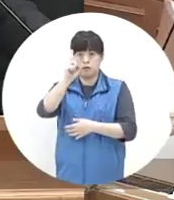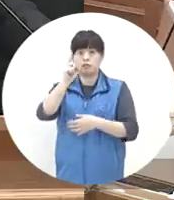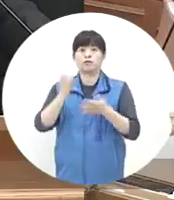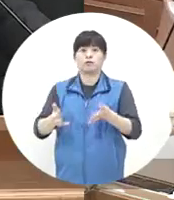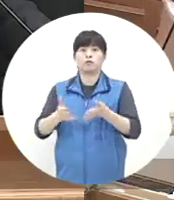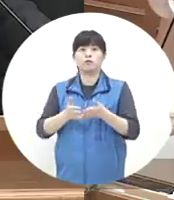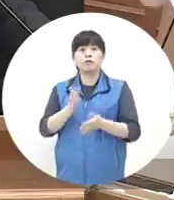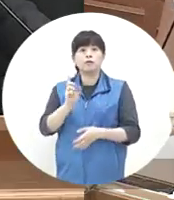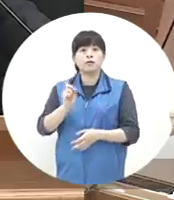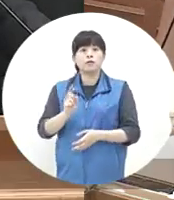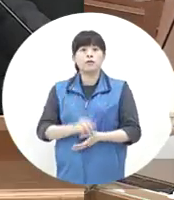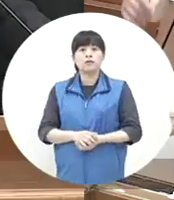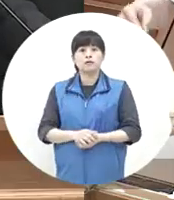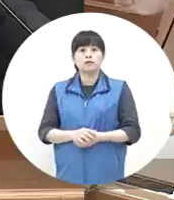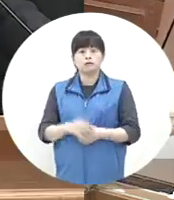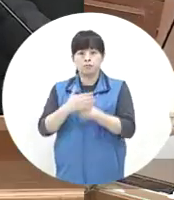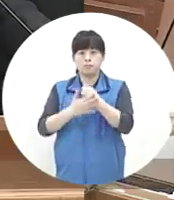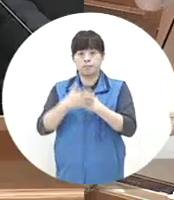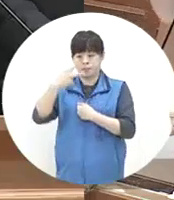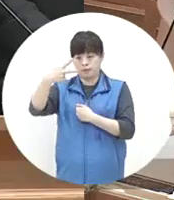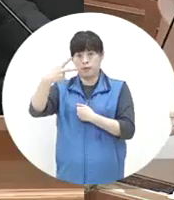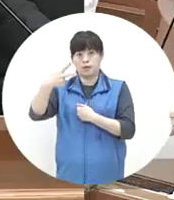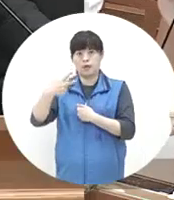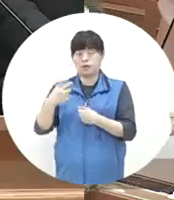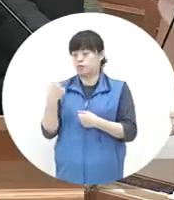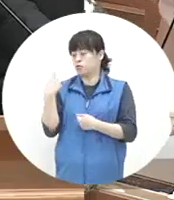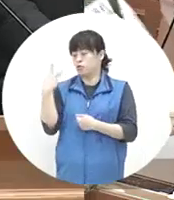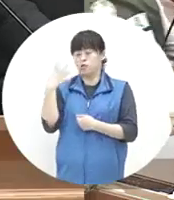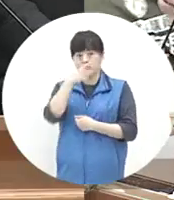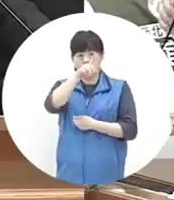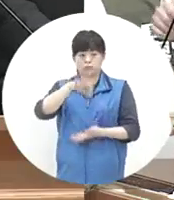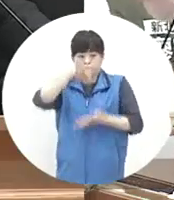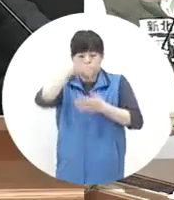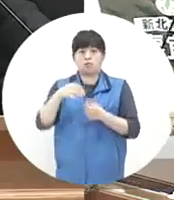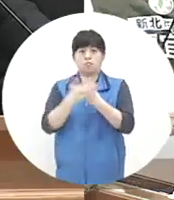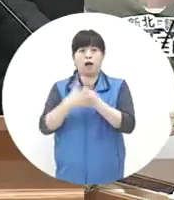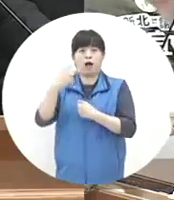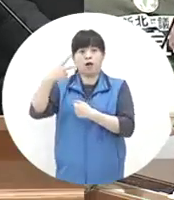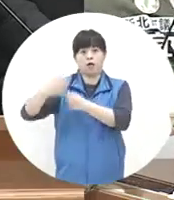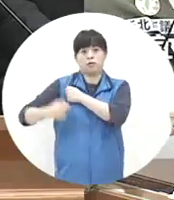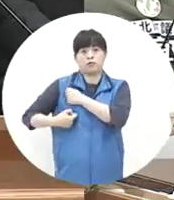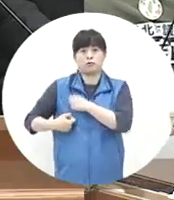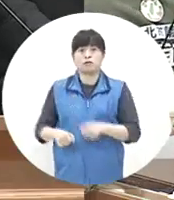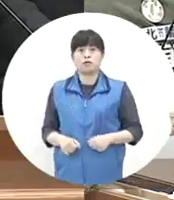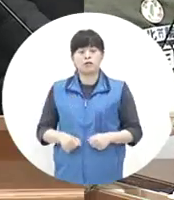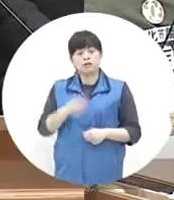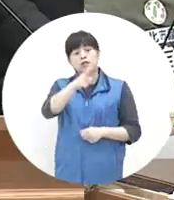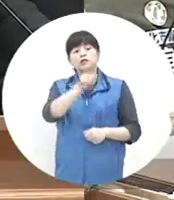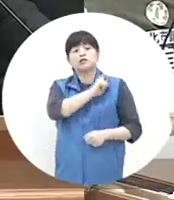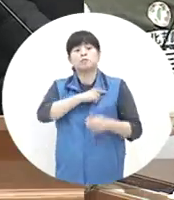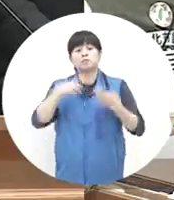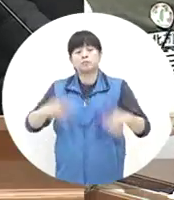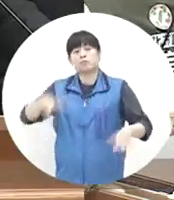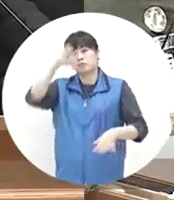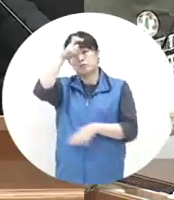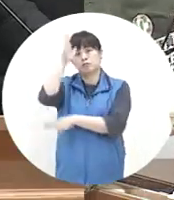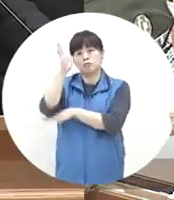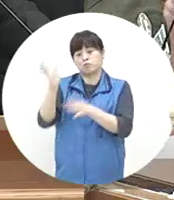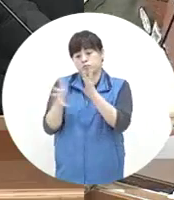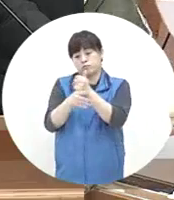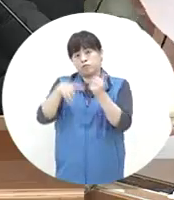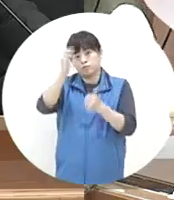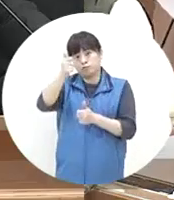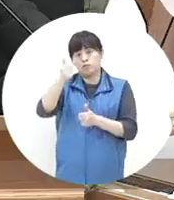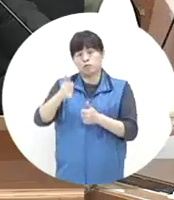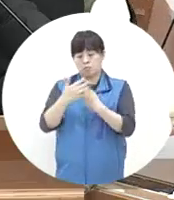的，保二，因为前几天你都在批这个东西，你本身担任过警政署长，